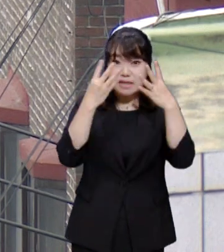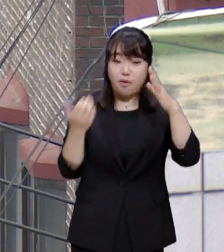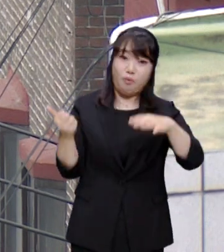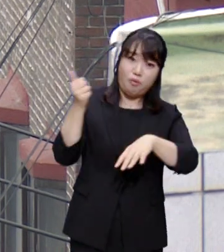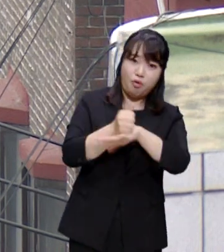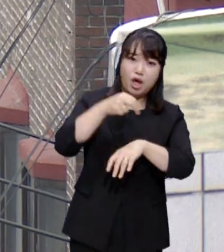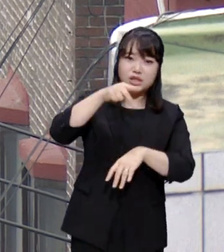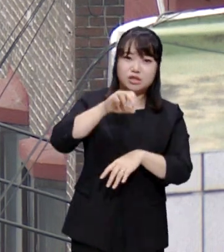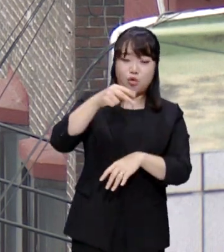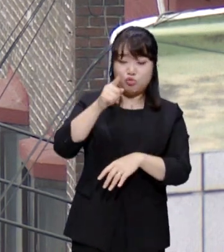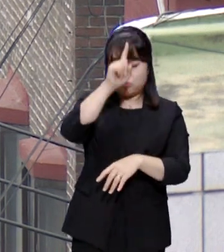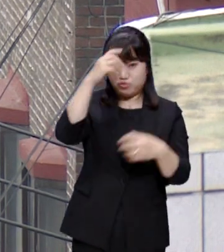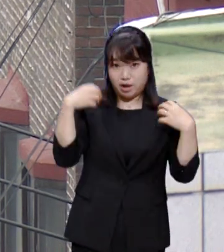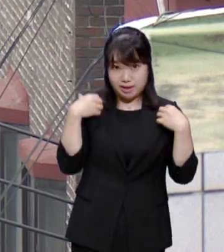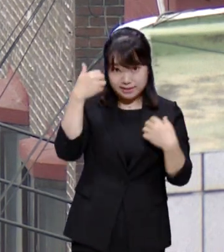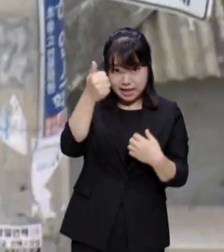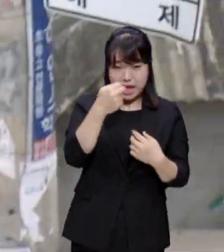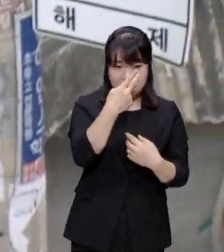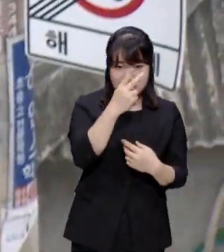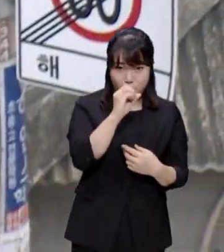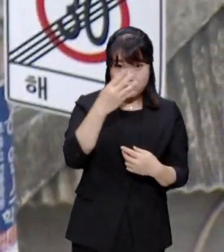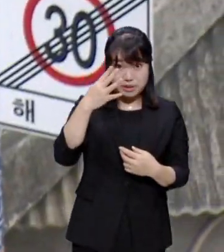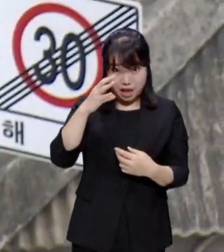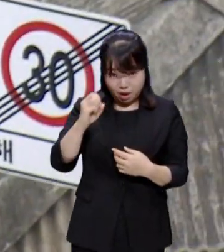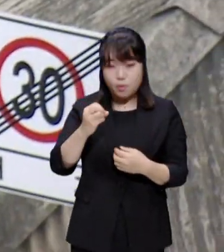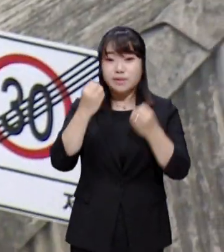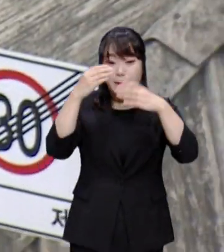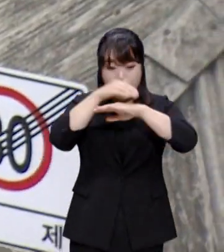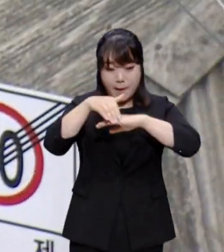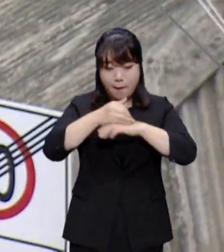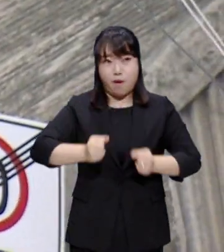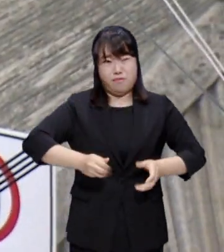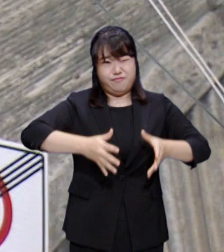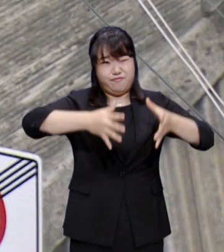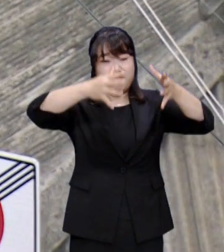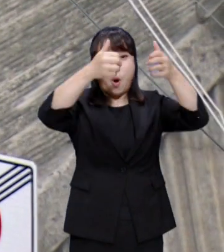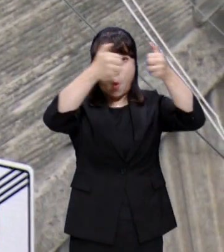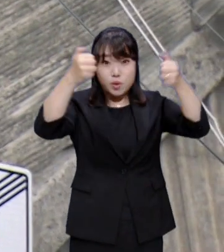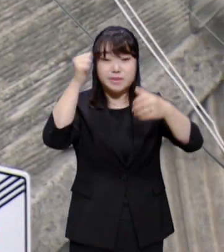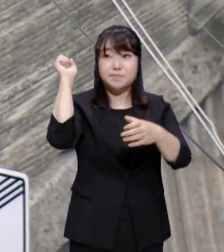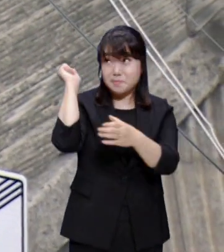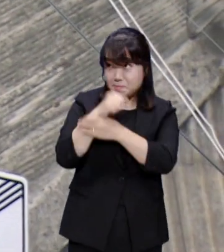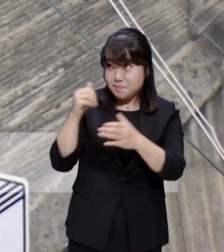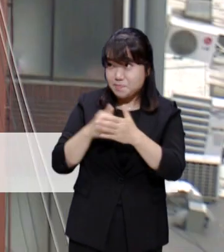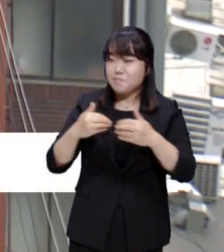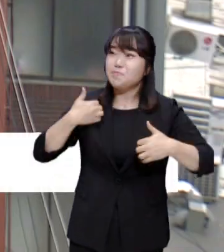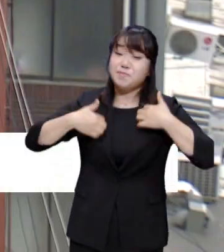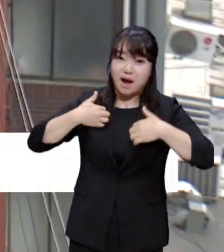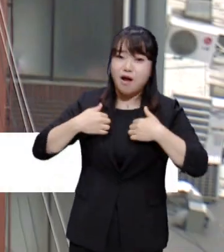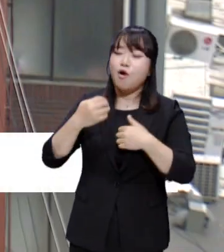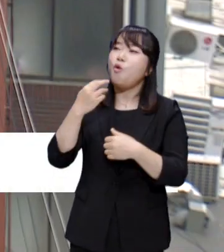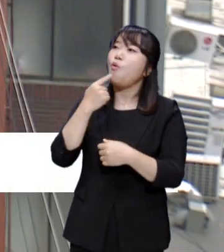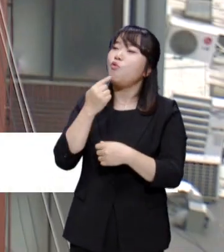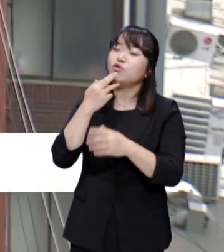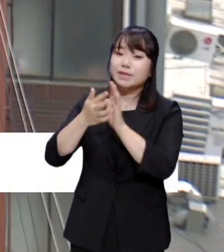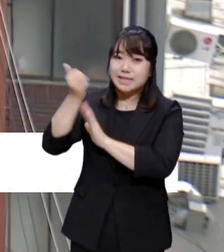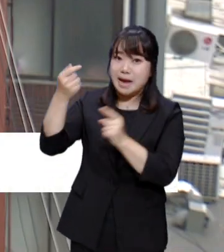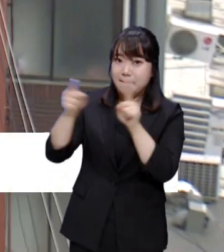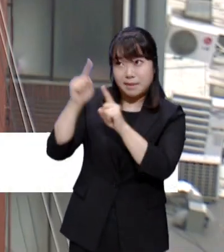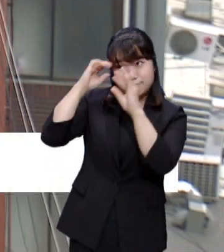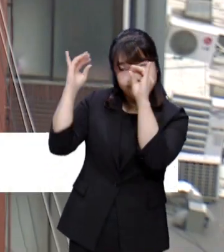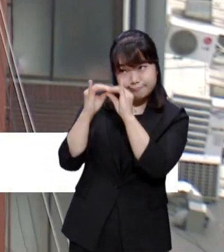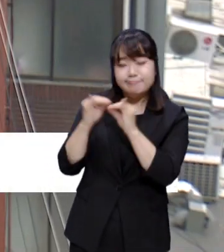성동구청장은 2040 서울도시 기본계획에 따라 50층 아파트가 들어설 수 있다며 오세훈 서울시장과 최대한